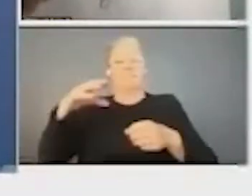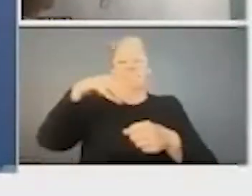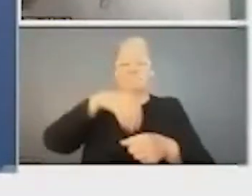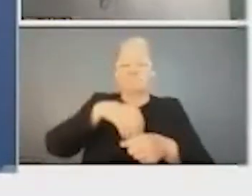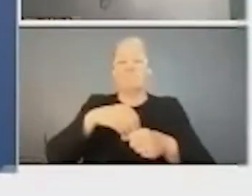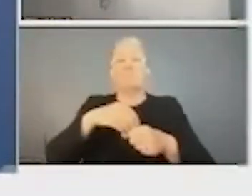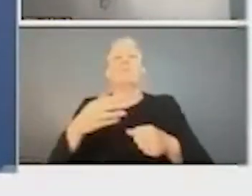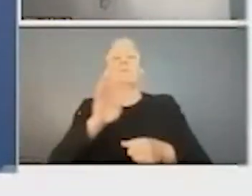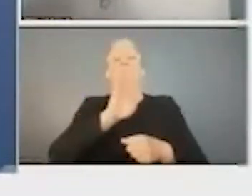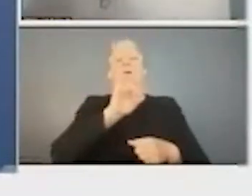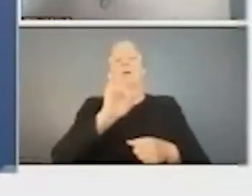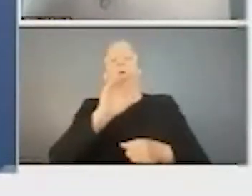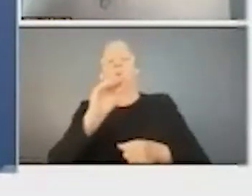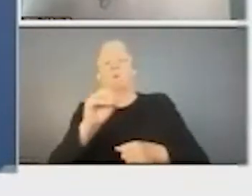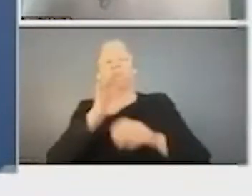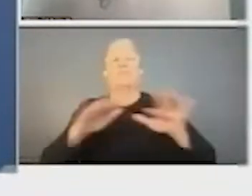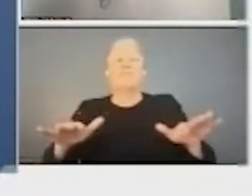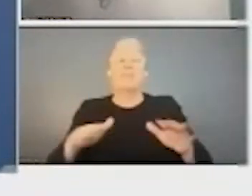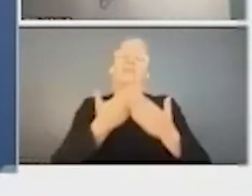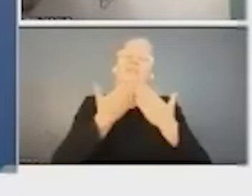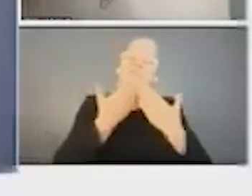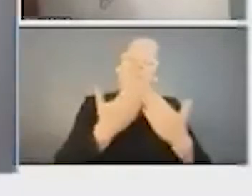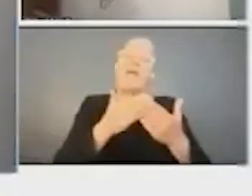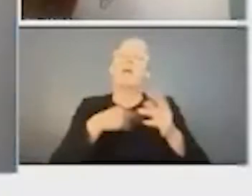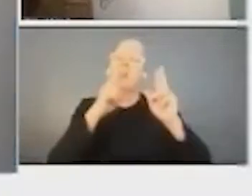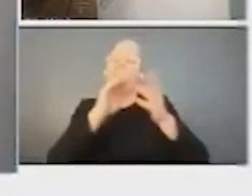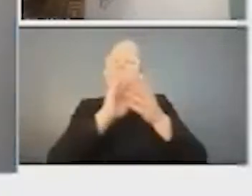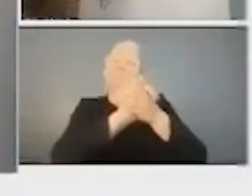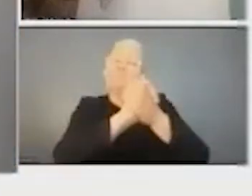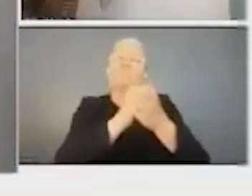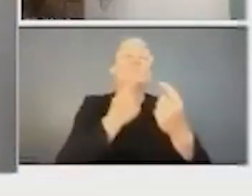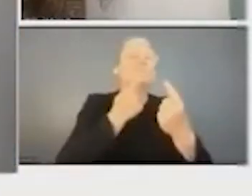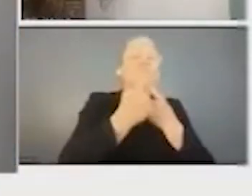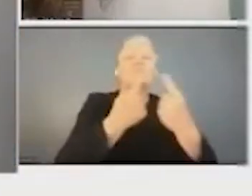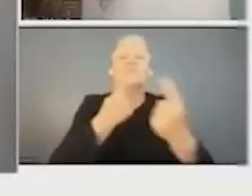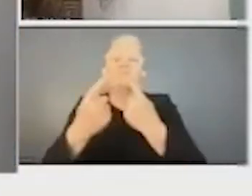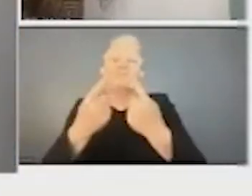المرأة. أشكركم وأتمنى لكم مناقشات مثمرة.